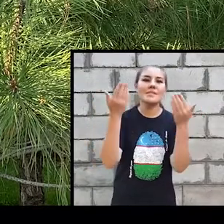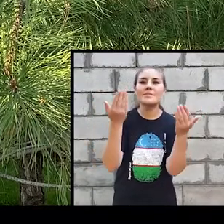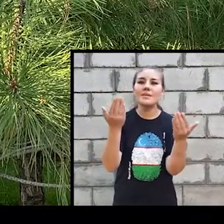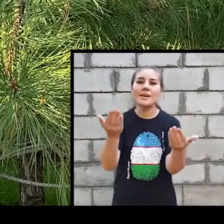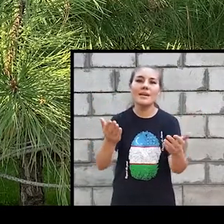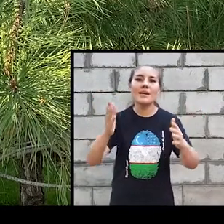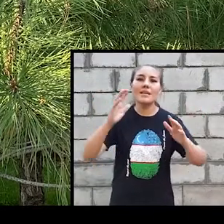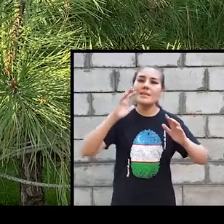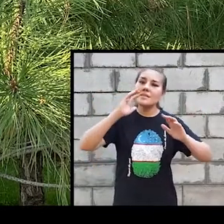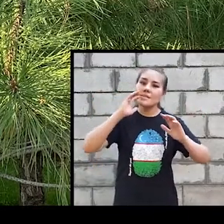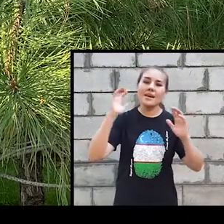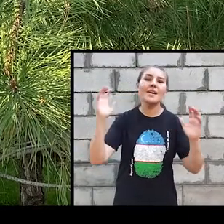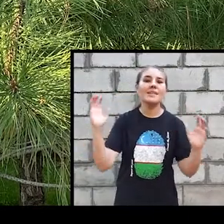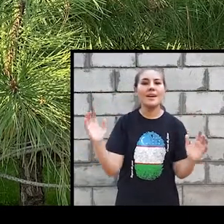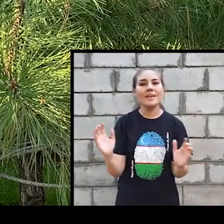благословит тебя,